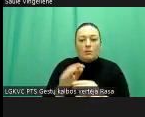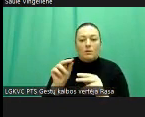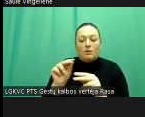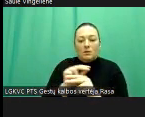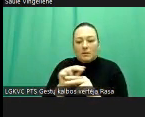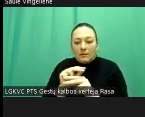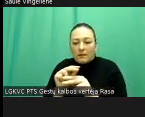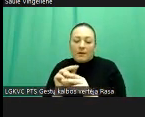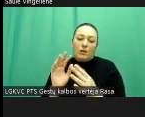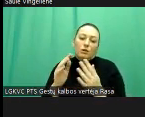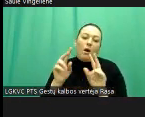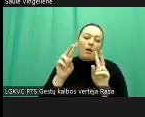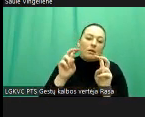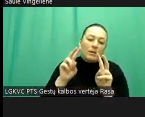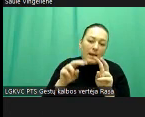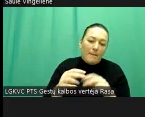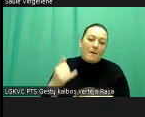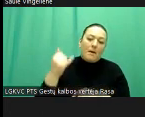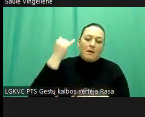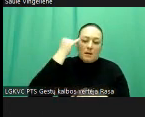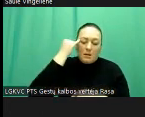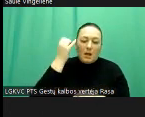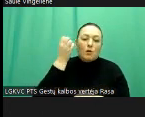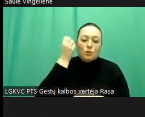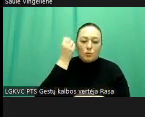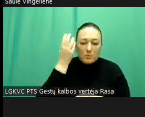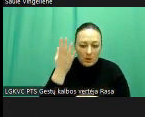temą ir dėjų supratimą, kurios